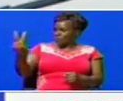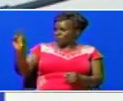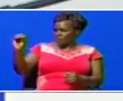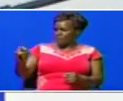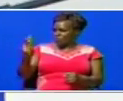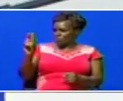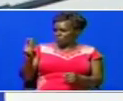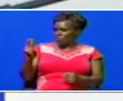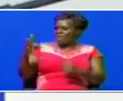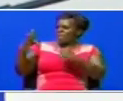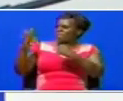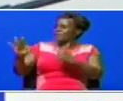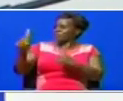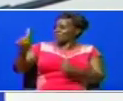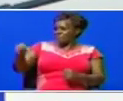Uhuru Kenyatta,